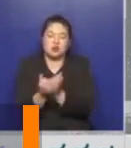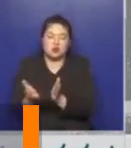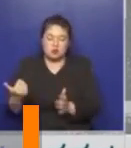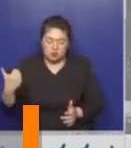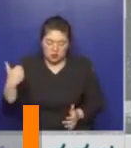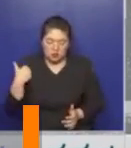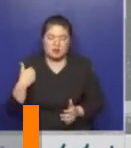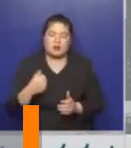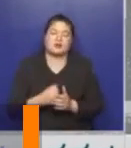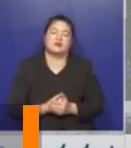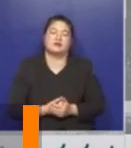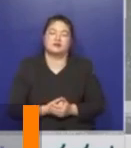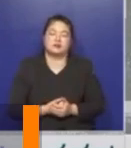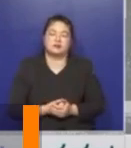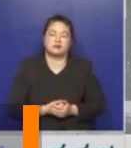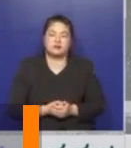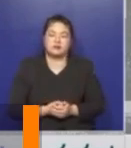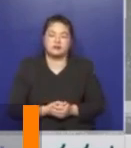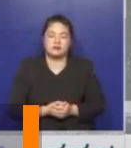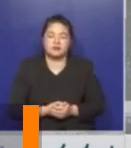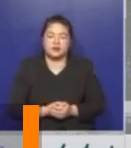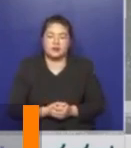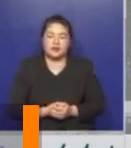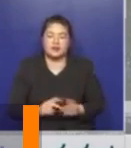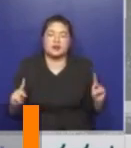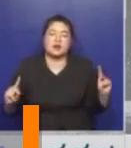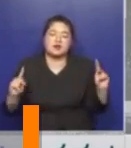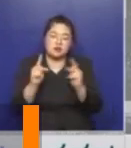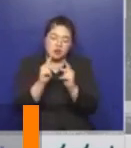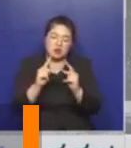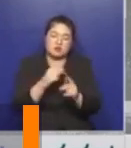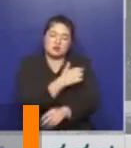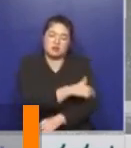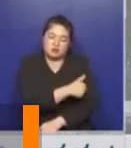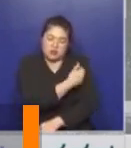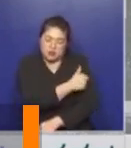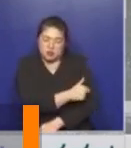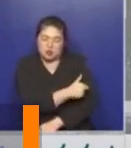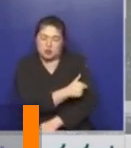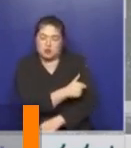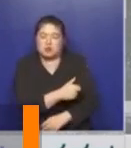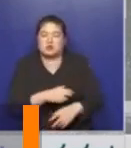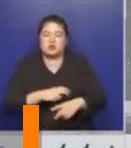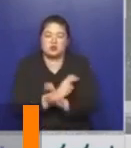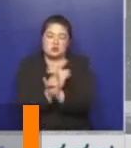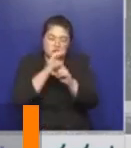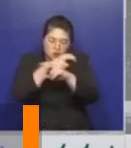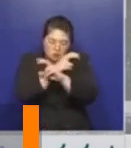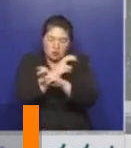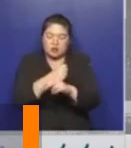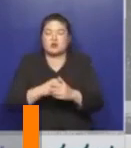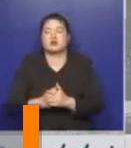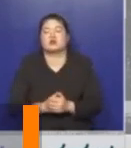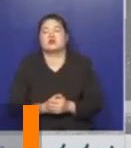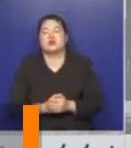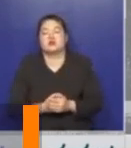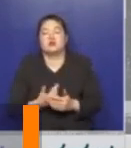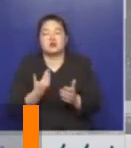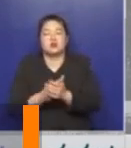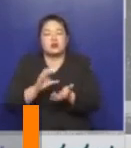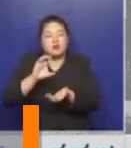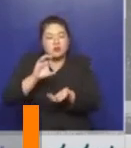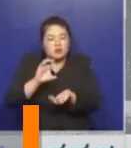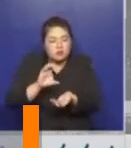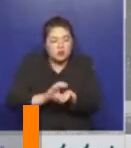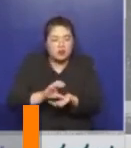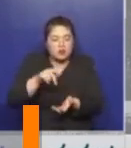ทะเลต่ำลงด้านกระทรวงสาสุขครับท่านประธานล่าสุดนะครับงบหลักประกันสุขภาพถ้วนหน้า